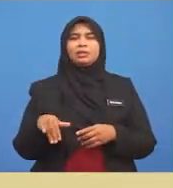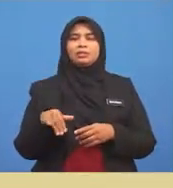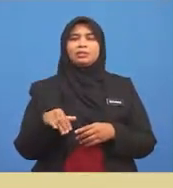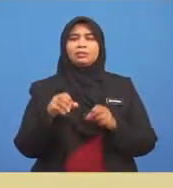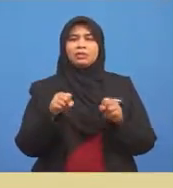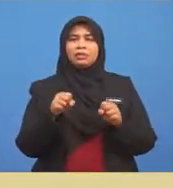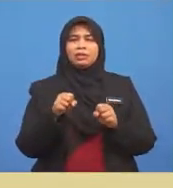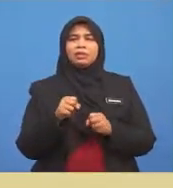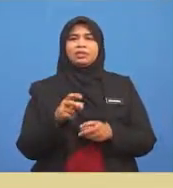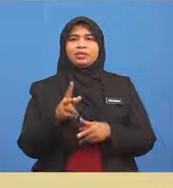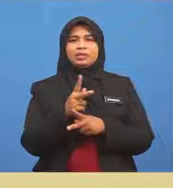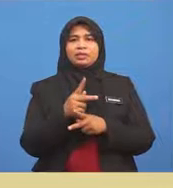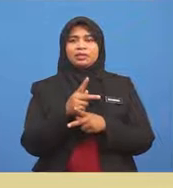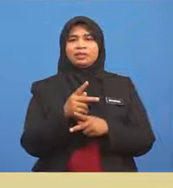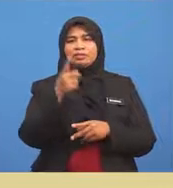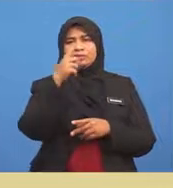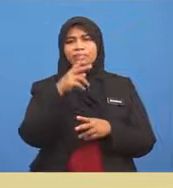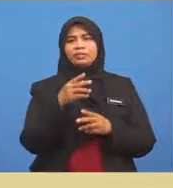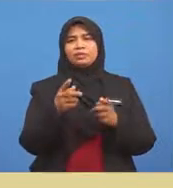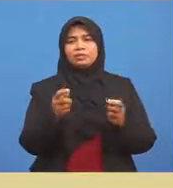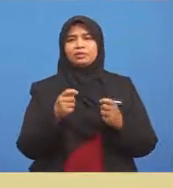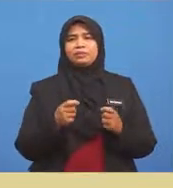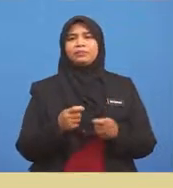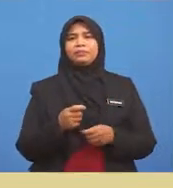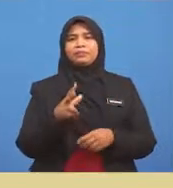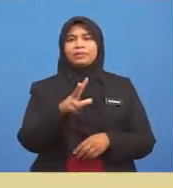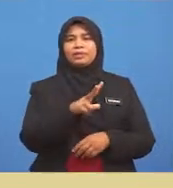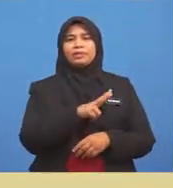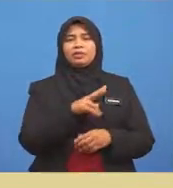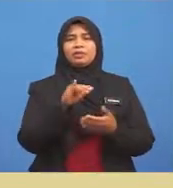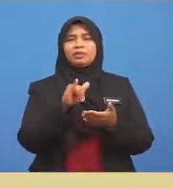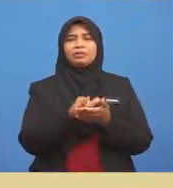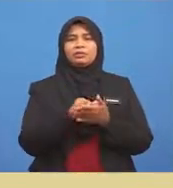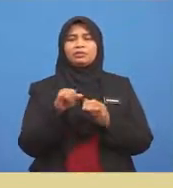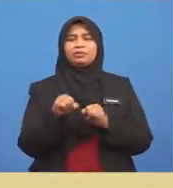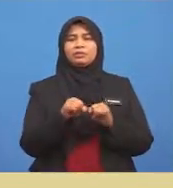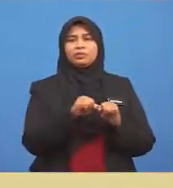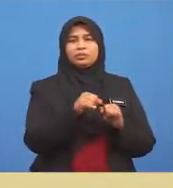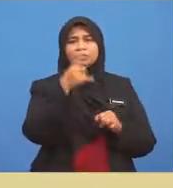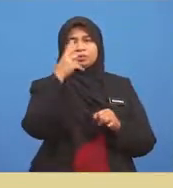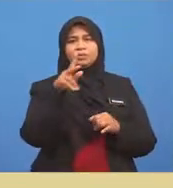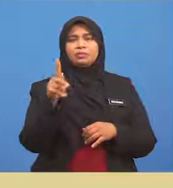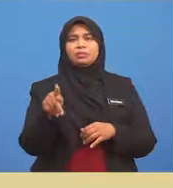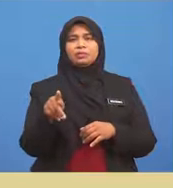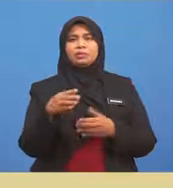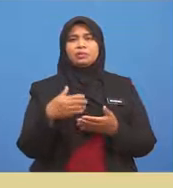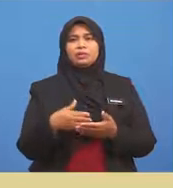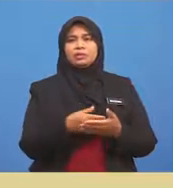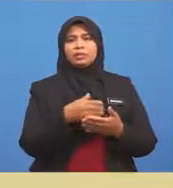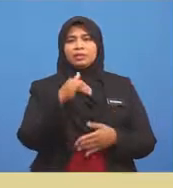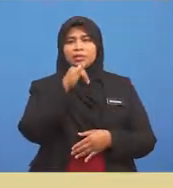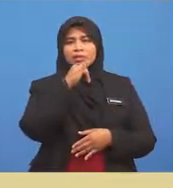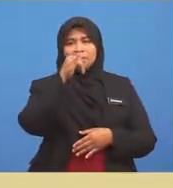untuk menerimanya. Harta tersebut juga digunakan untuk keperluan harian anak yatim